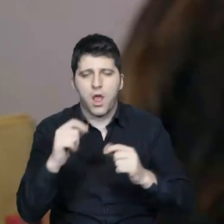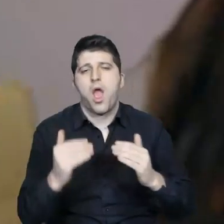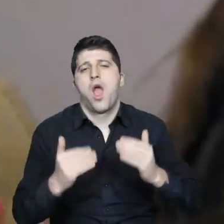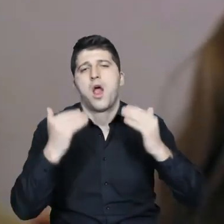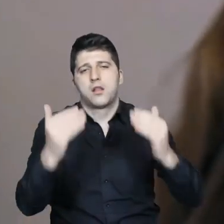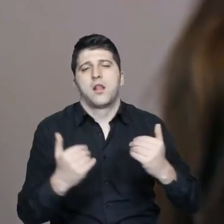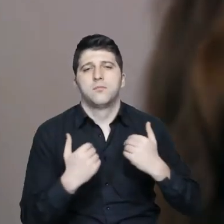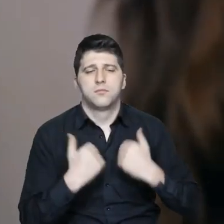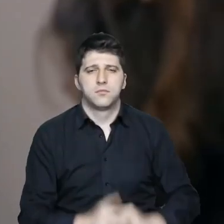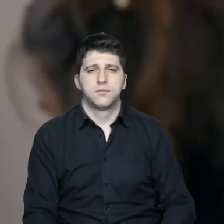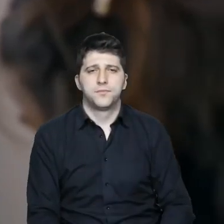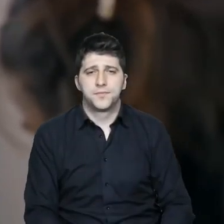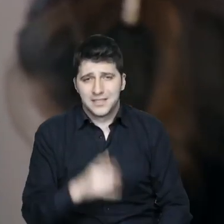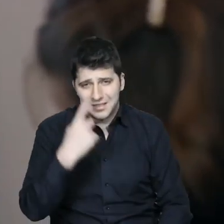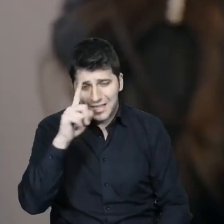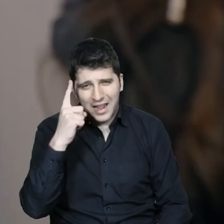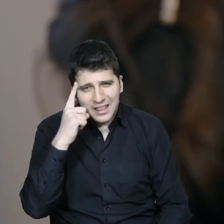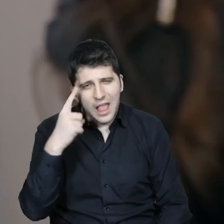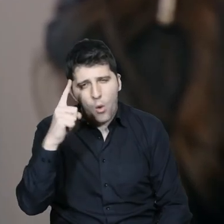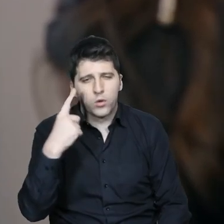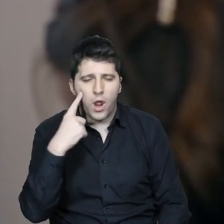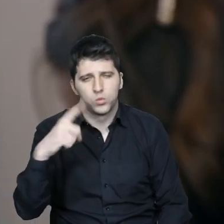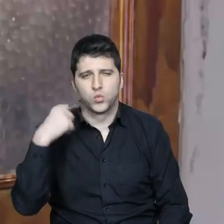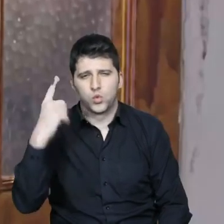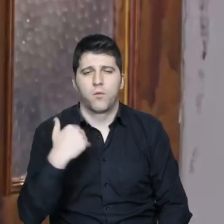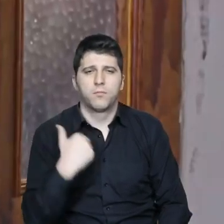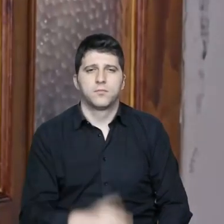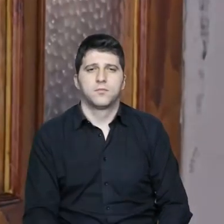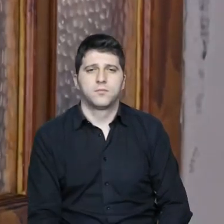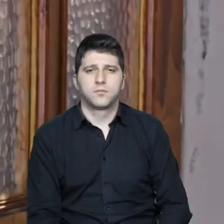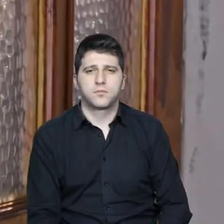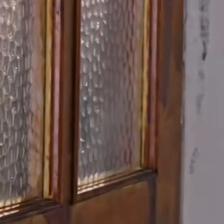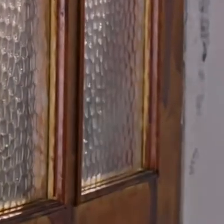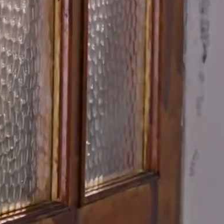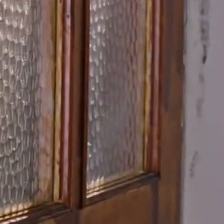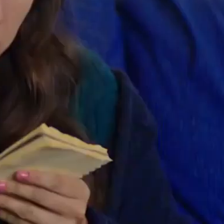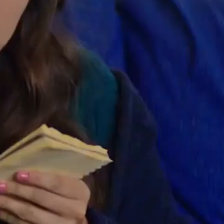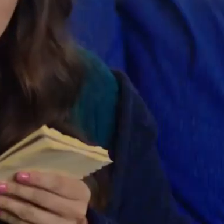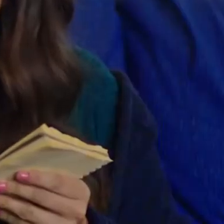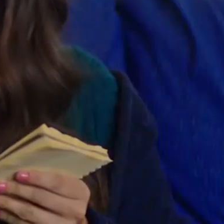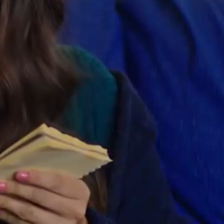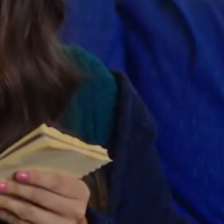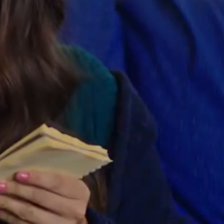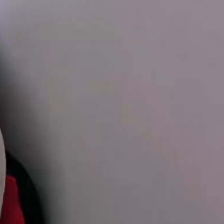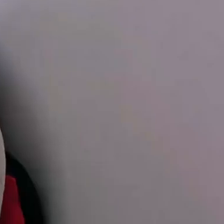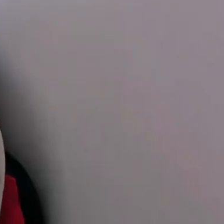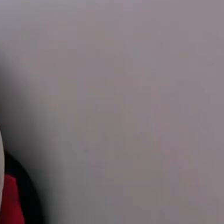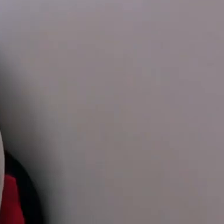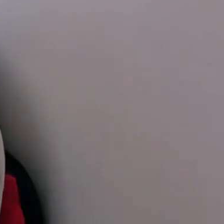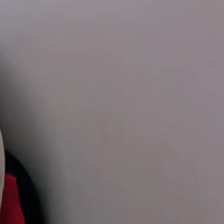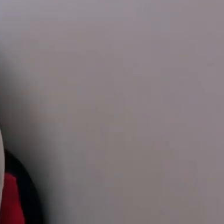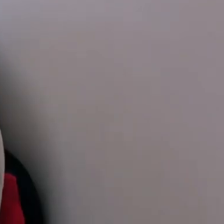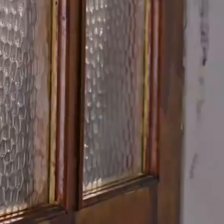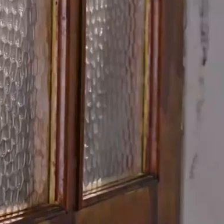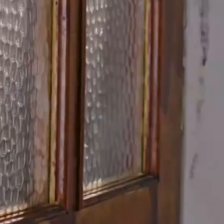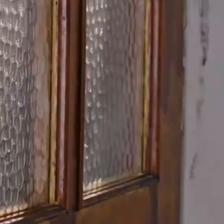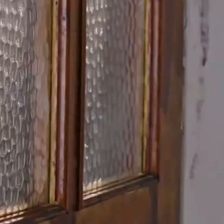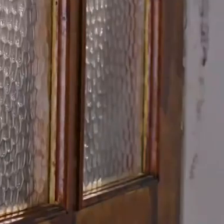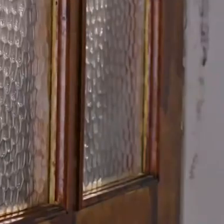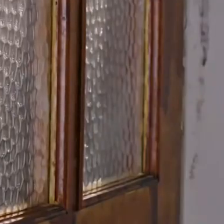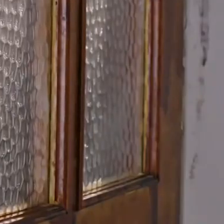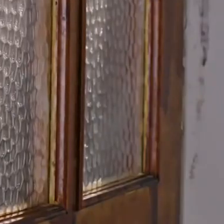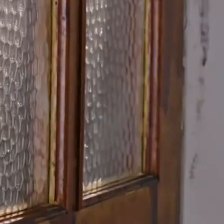erteledim. Sadece teorik olarak düşünüyorum. Bakışları kapıyı açan Gökçe'ye çevrildi. Gökçe üzüntüyle